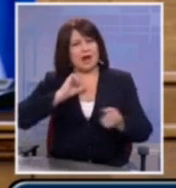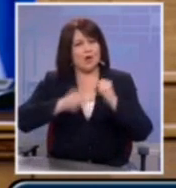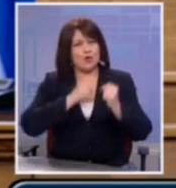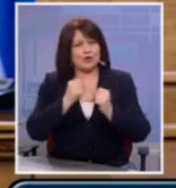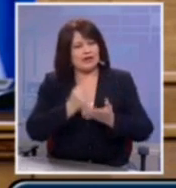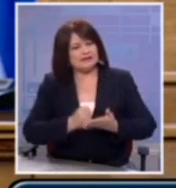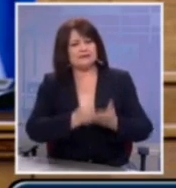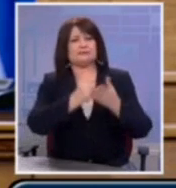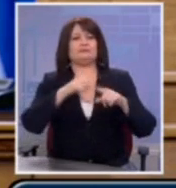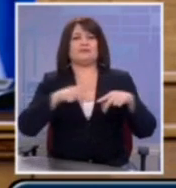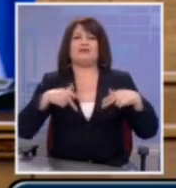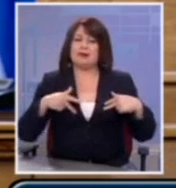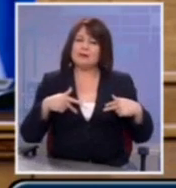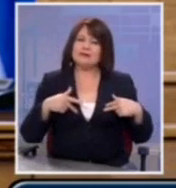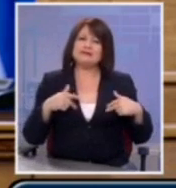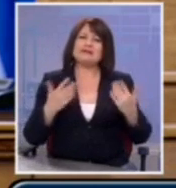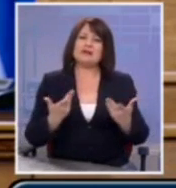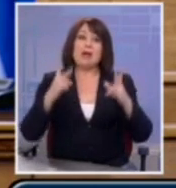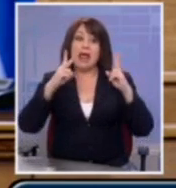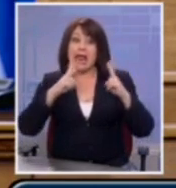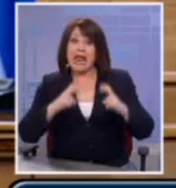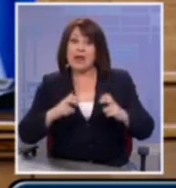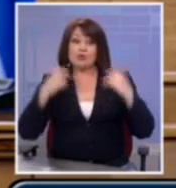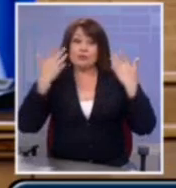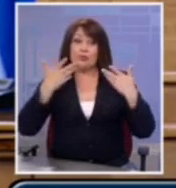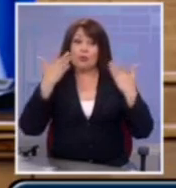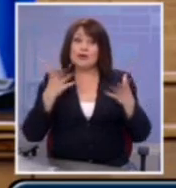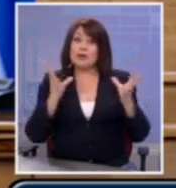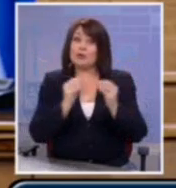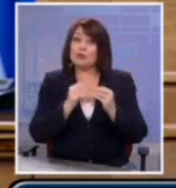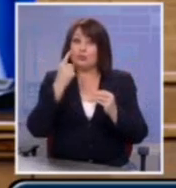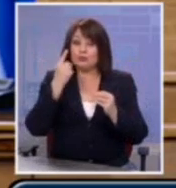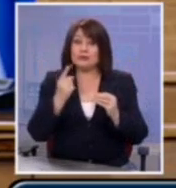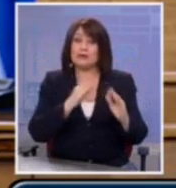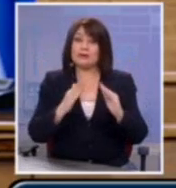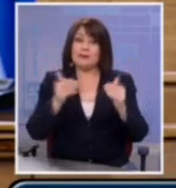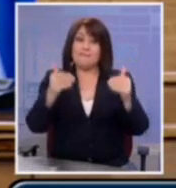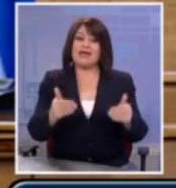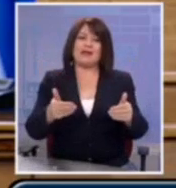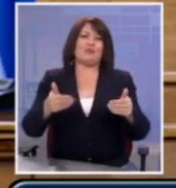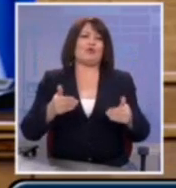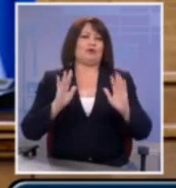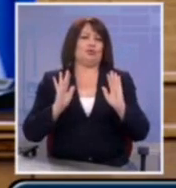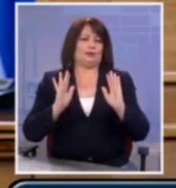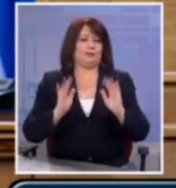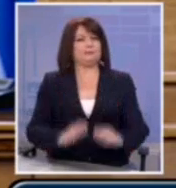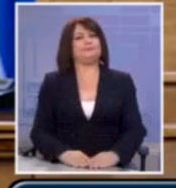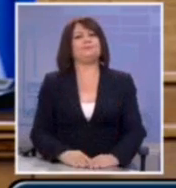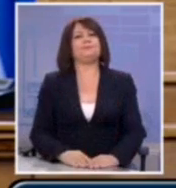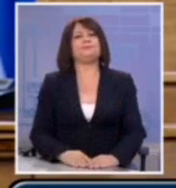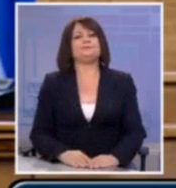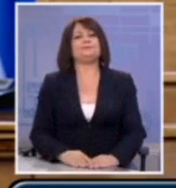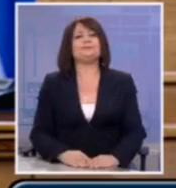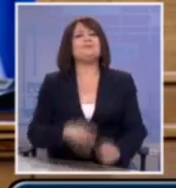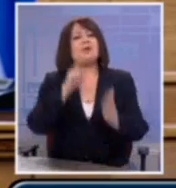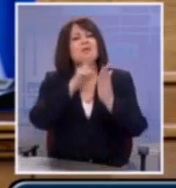στήριξη της κυβέρνησης, αλλά και έλεγχος και λογοδοσία και περιφρούρηση των κόκκινων γραμμών. Διαβάζω όλο και